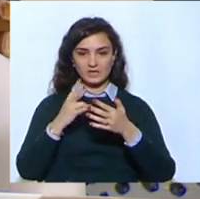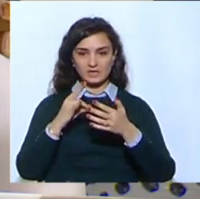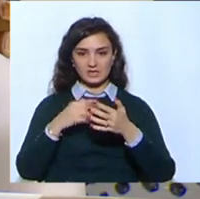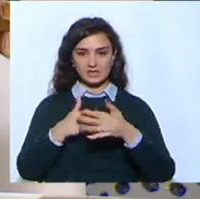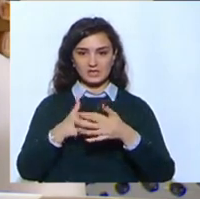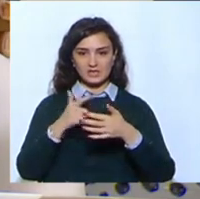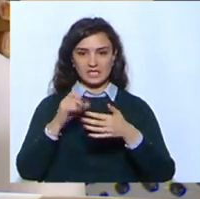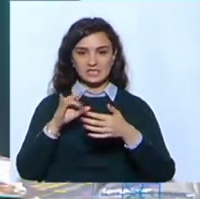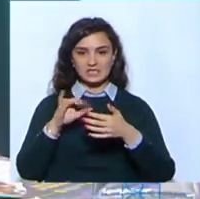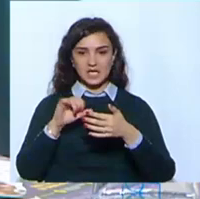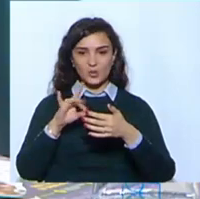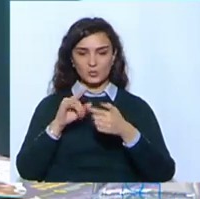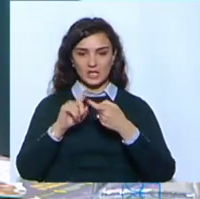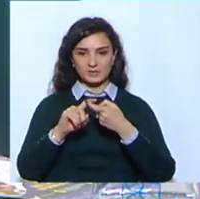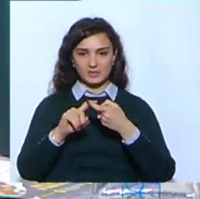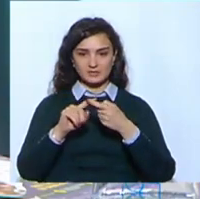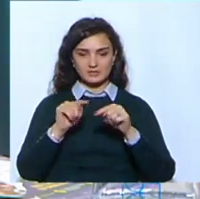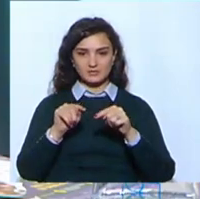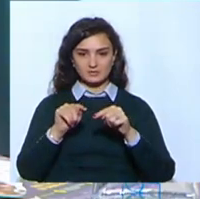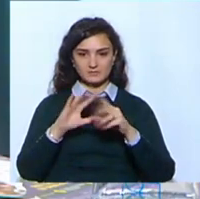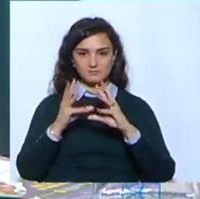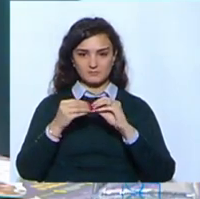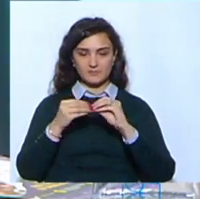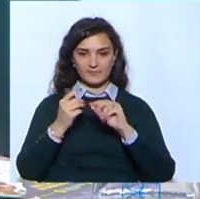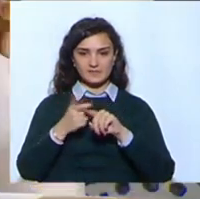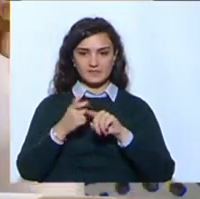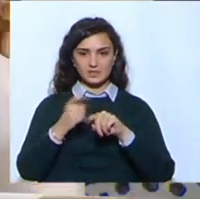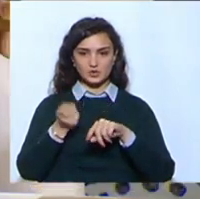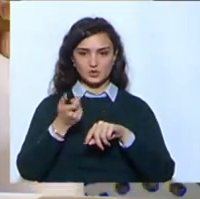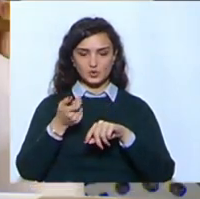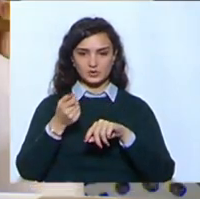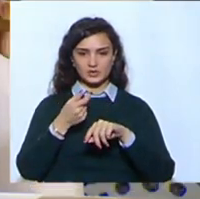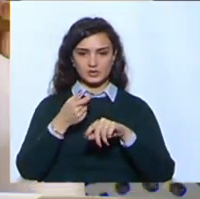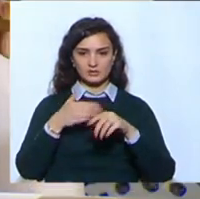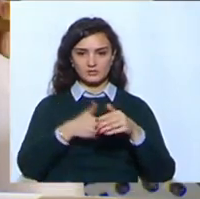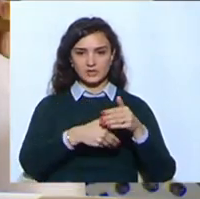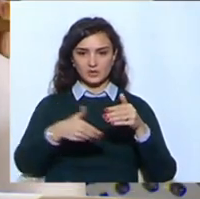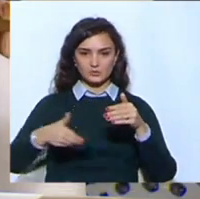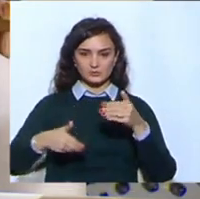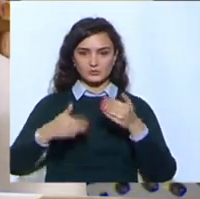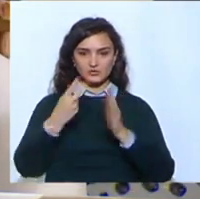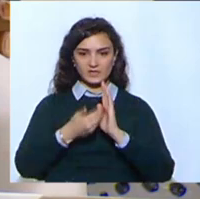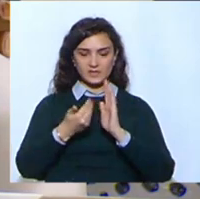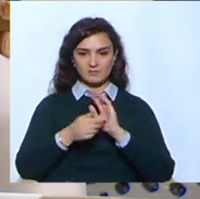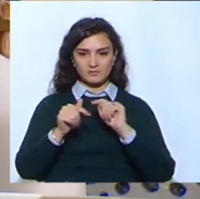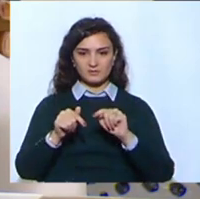კუთხით გენიტალური ჰერპესი, რომელიც პრაქტიკულად ძალიან ცოტა საკისრო კვეთის რეალური ჩვენებები